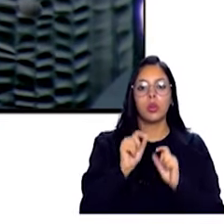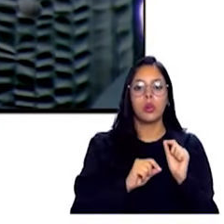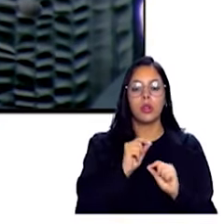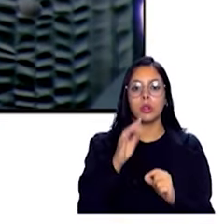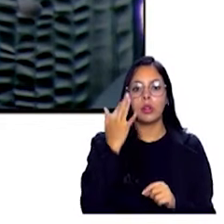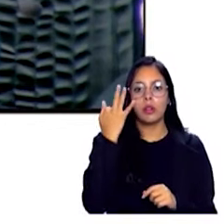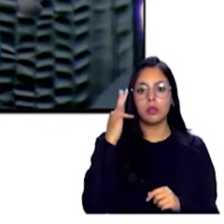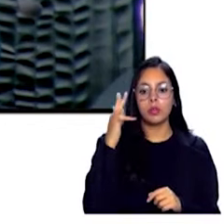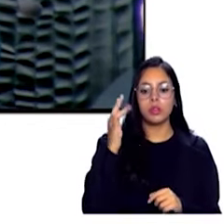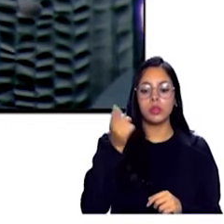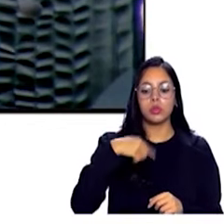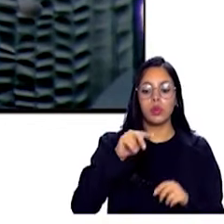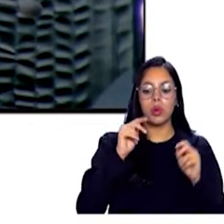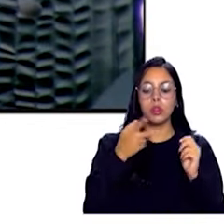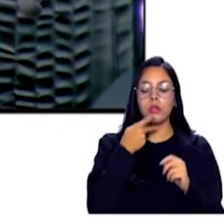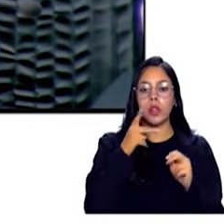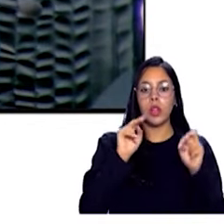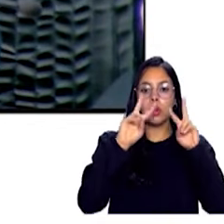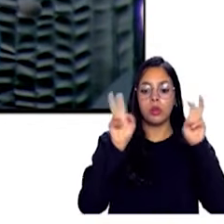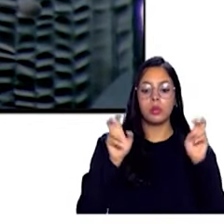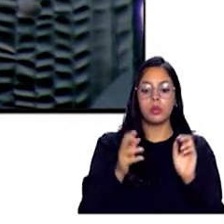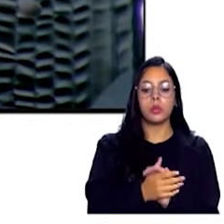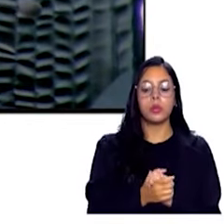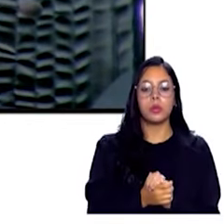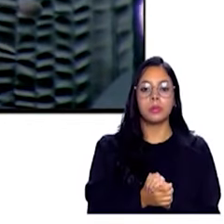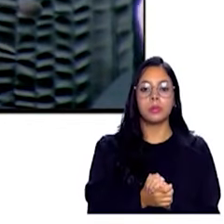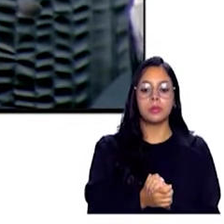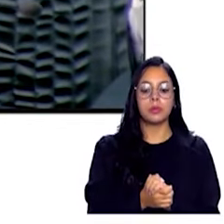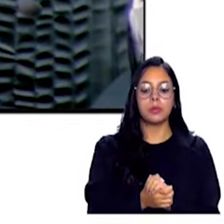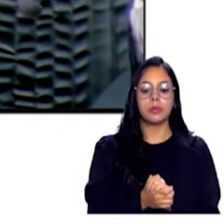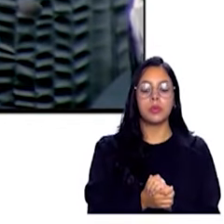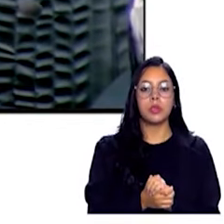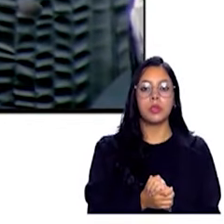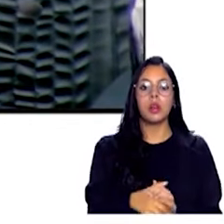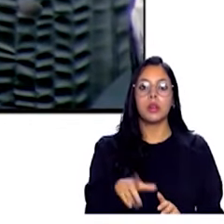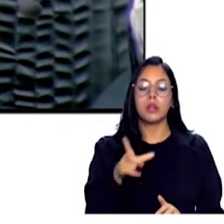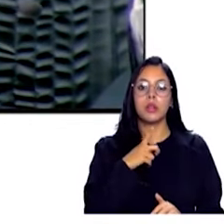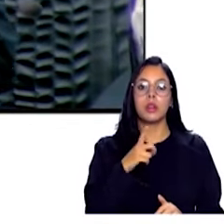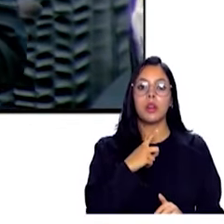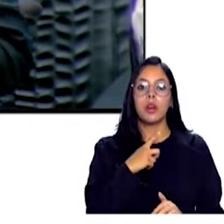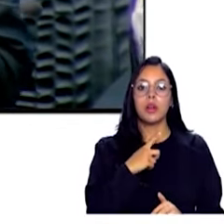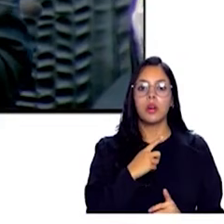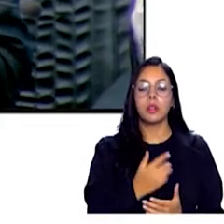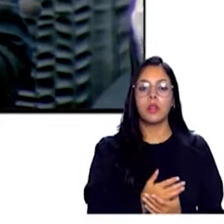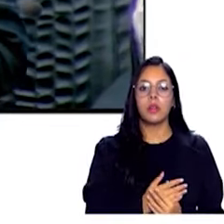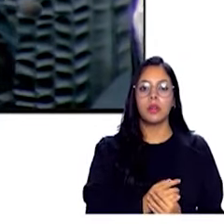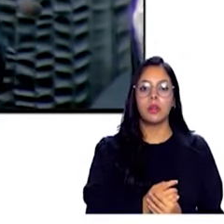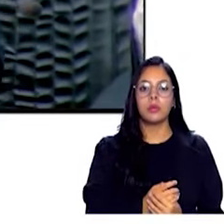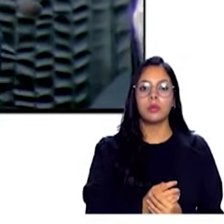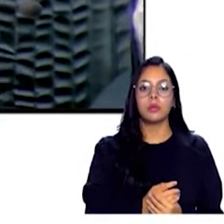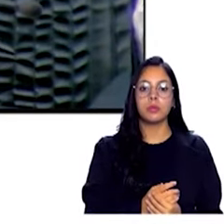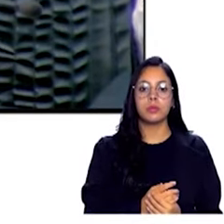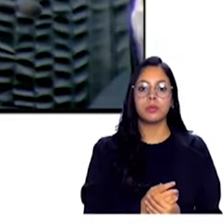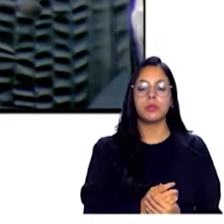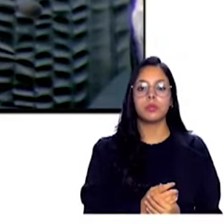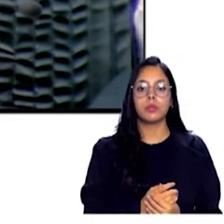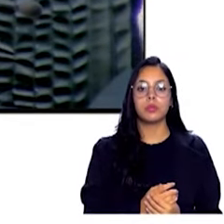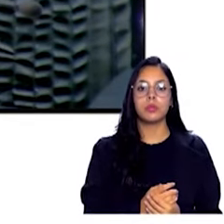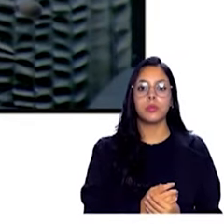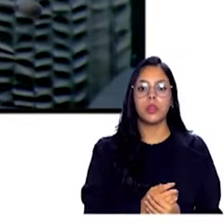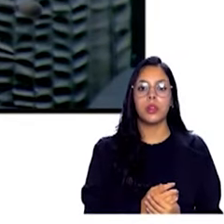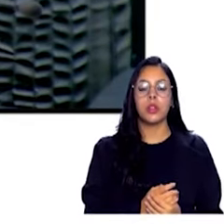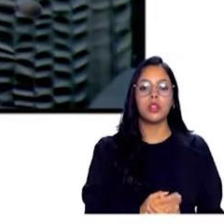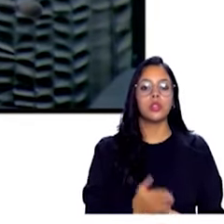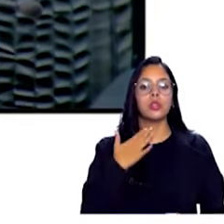rébellion le terme ET tout un programme la rébellion des juges Du fond par rapport